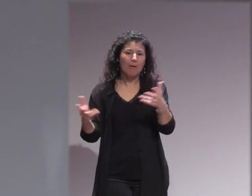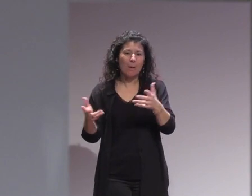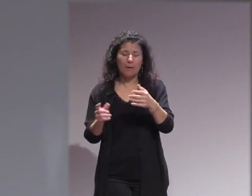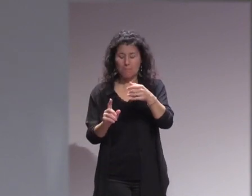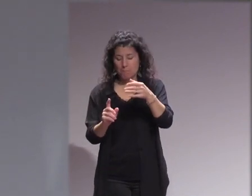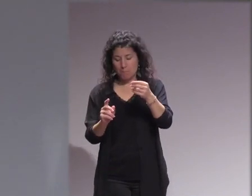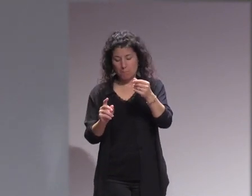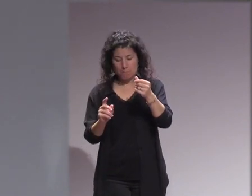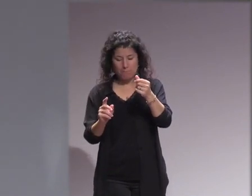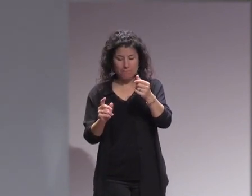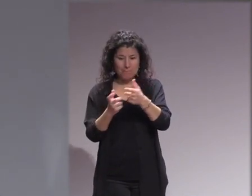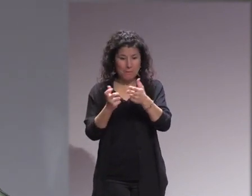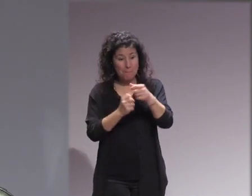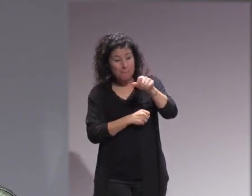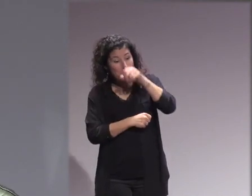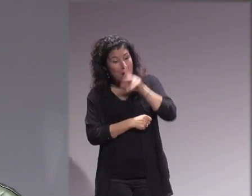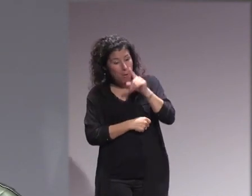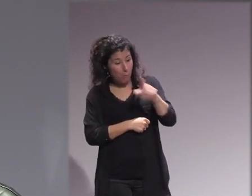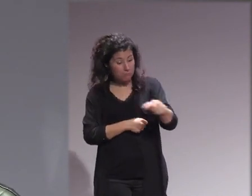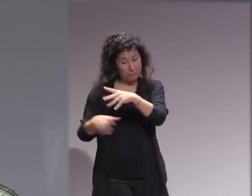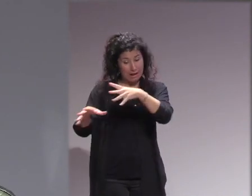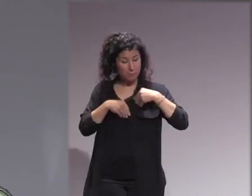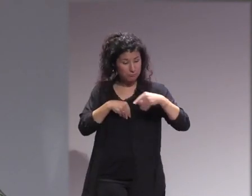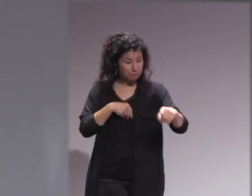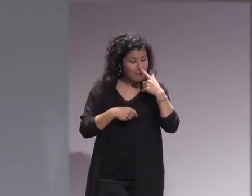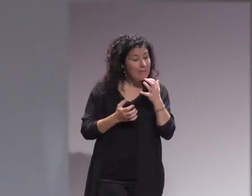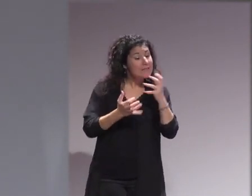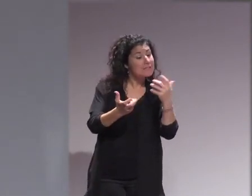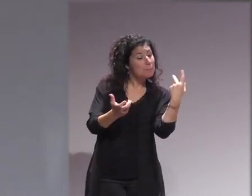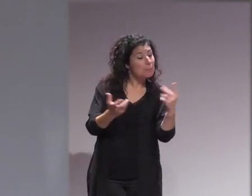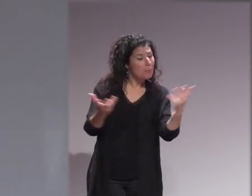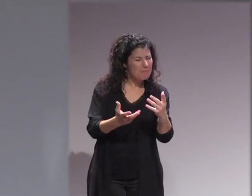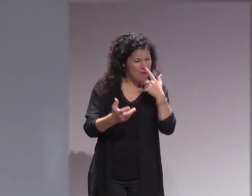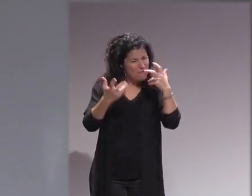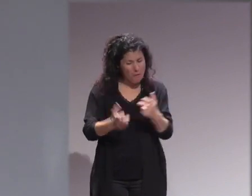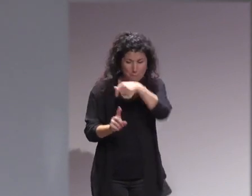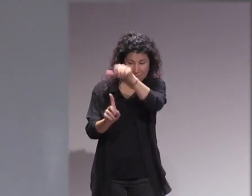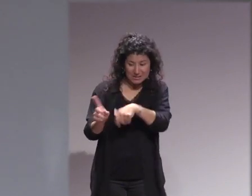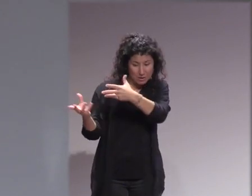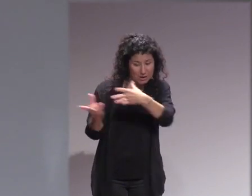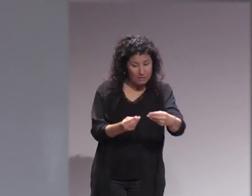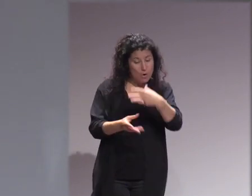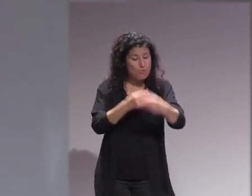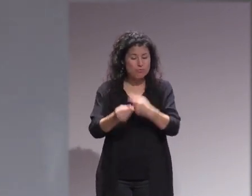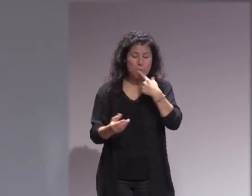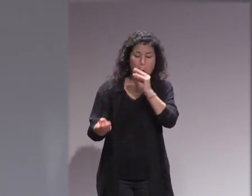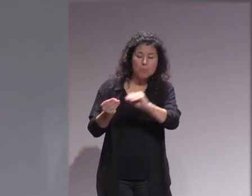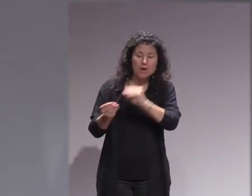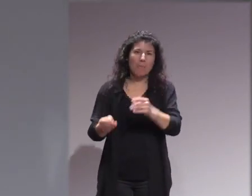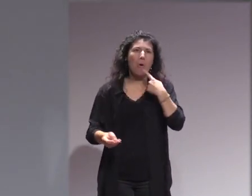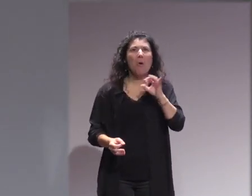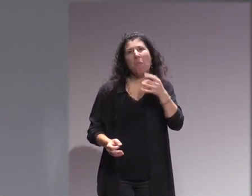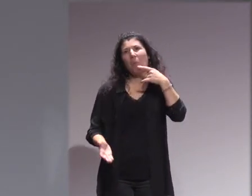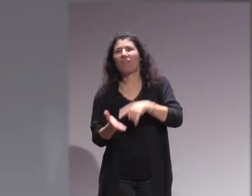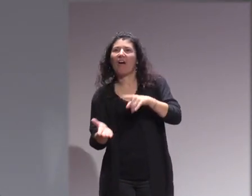quels sont les désirs des parents adoptants, mais on se demande même s'ils désirent des personnes. Hein, c'est-à-dire que voilà, c'est les préférences raciales, mais parce que voilà, on voudrait pas le